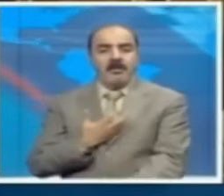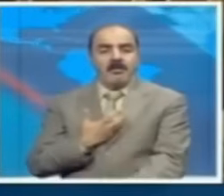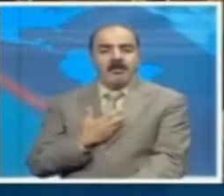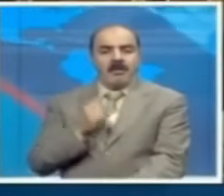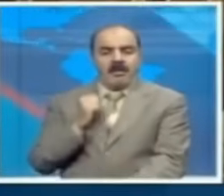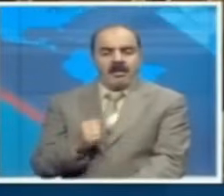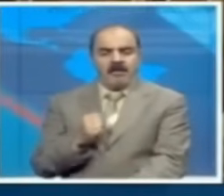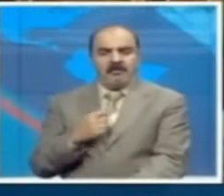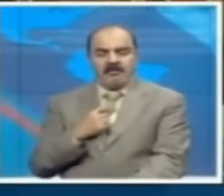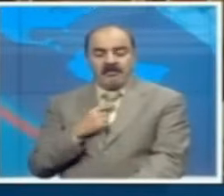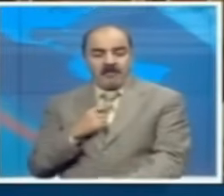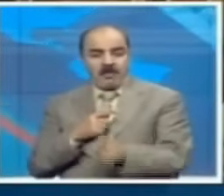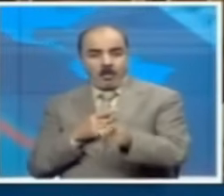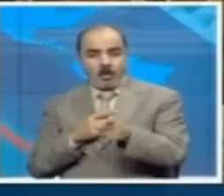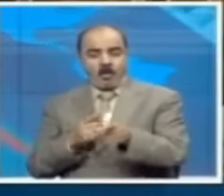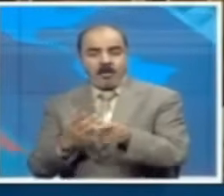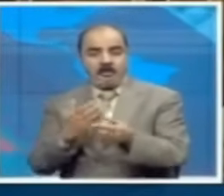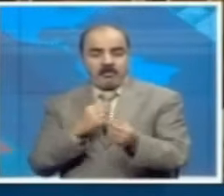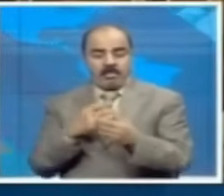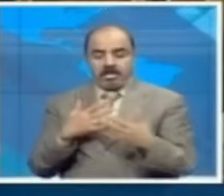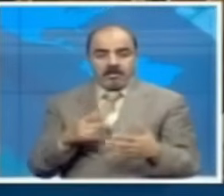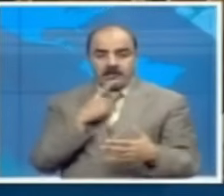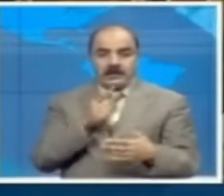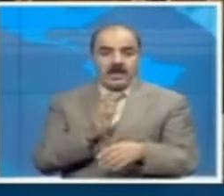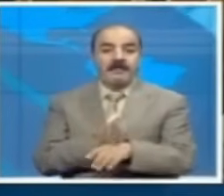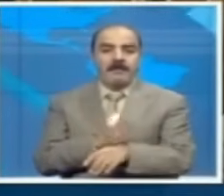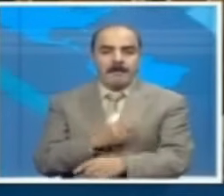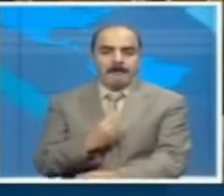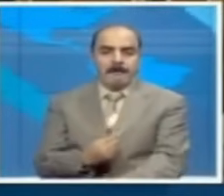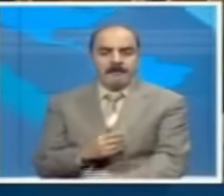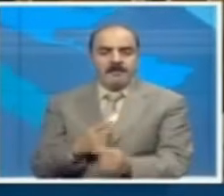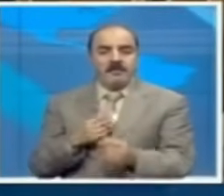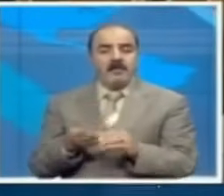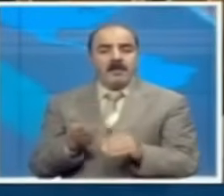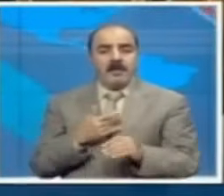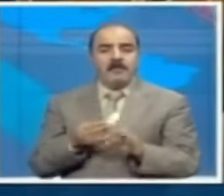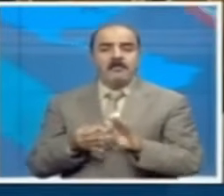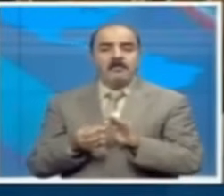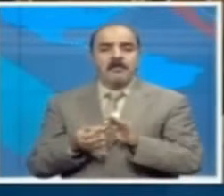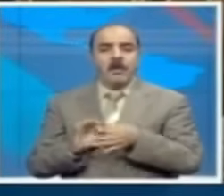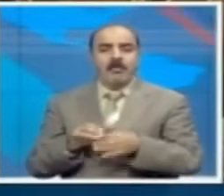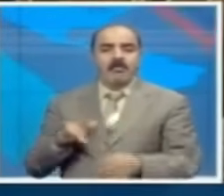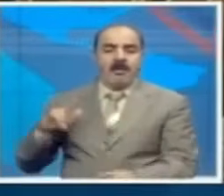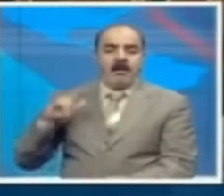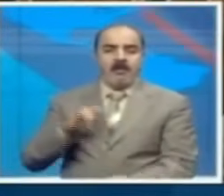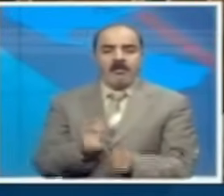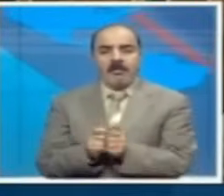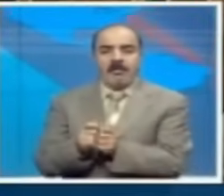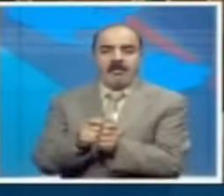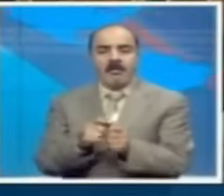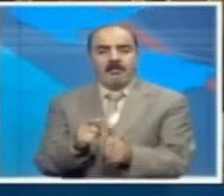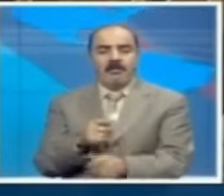الرئيس الأوكراني أن روسيا ستعاني خلال العام الجديد، مضيفا أن أوكرانيا سيكون لديها 1,000,000 طائرة مسيرة